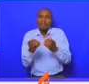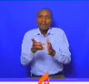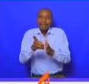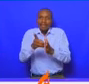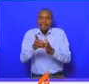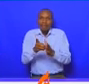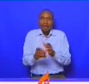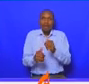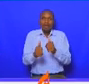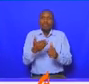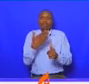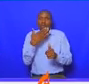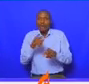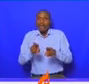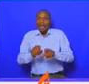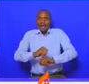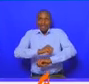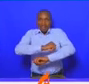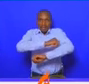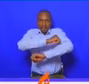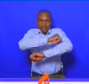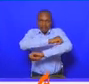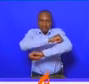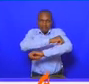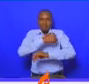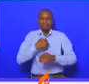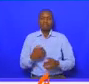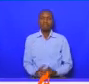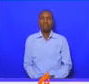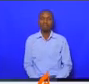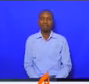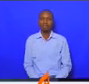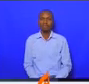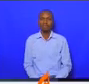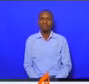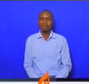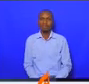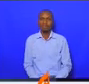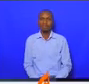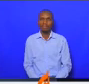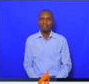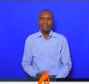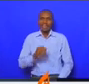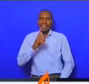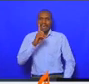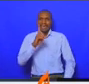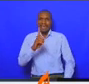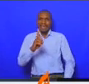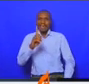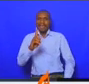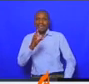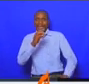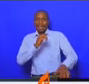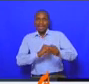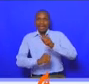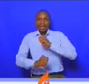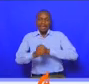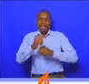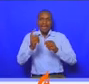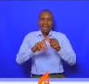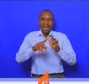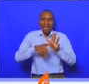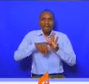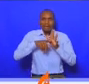nitiebu na skuru, job, ongaga, na mange. Kero mwaka, eikiyo mweli yogoswa sama, mworo kerilio yobole